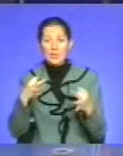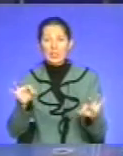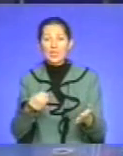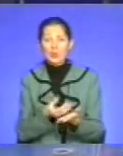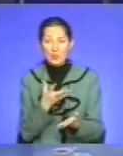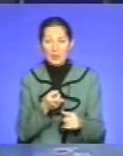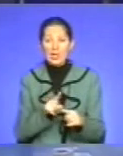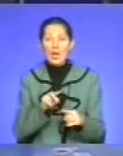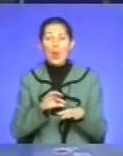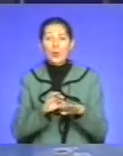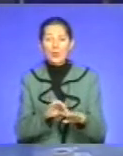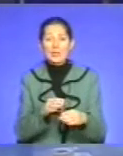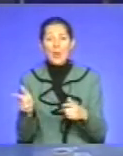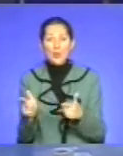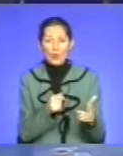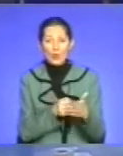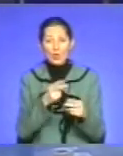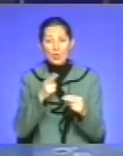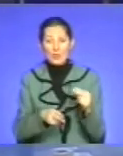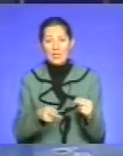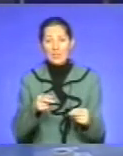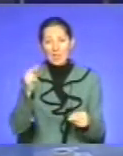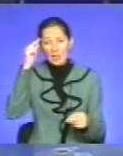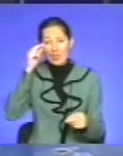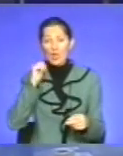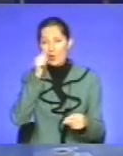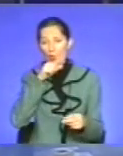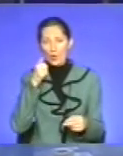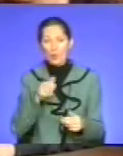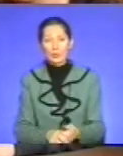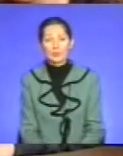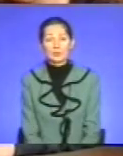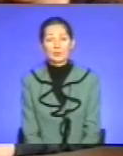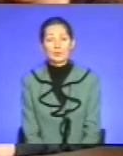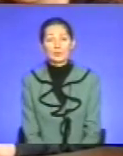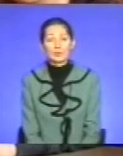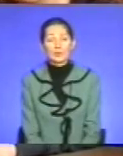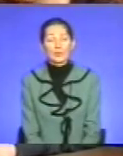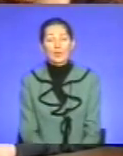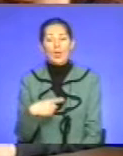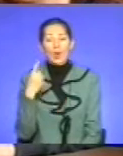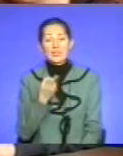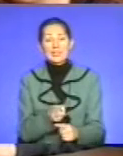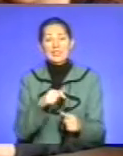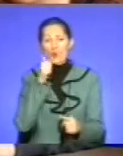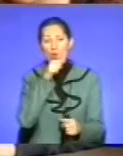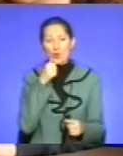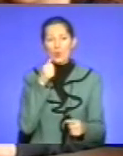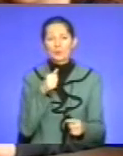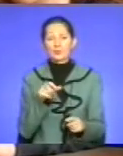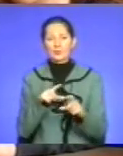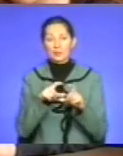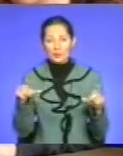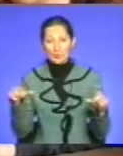Як триває підготовка до завершення навчального року – у наступному сюжеті. В області цьогоріч зі шкільних стін